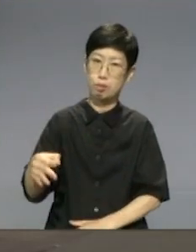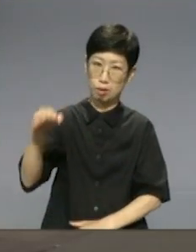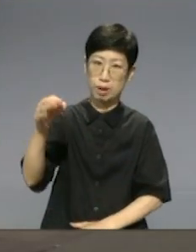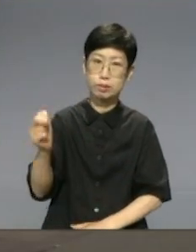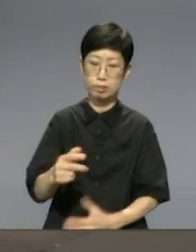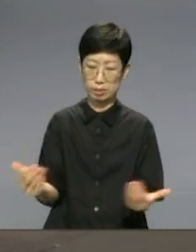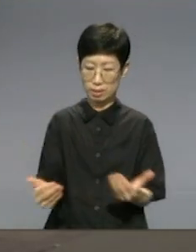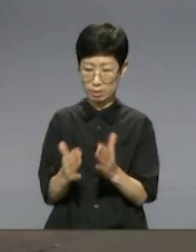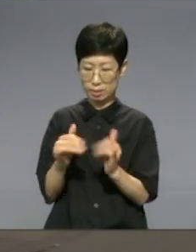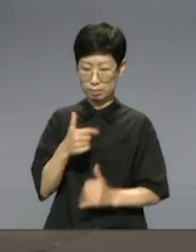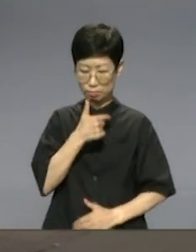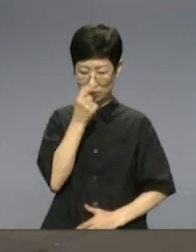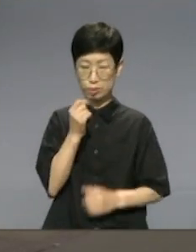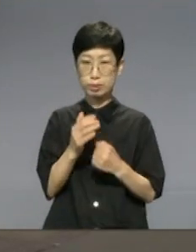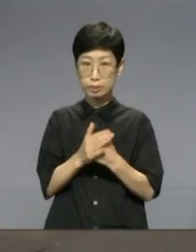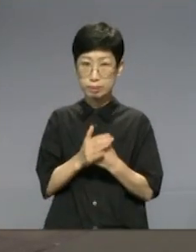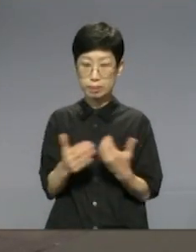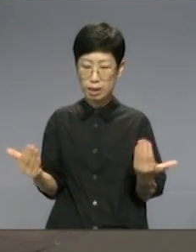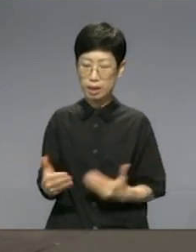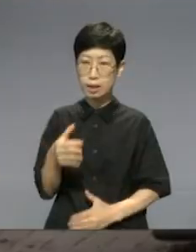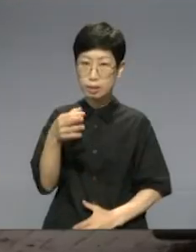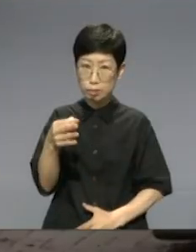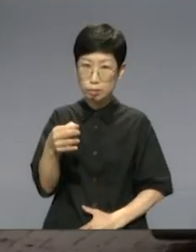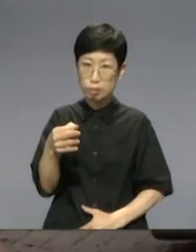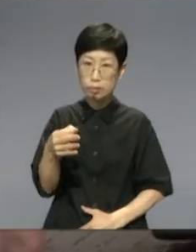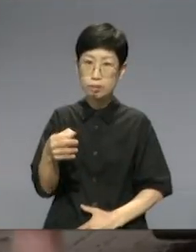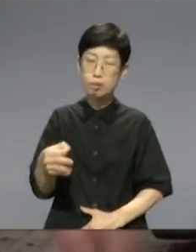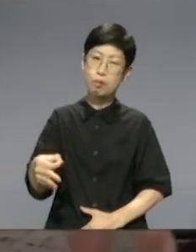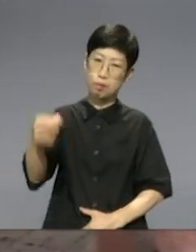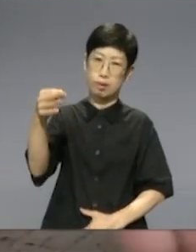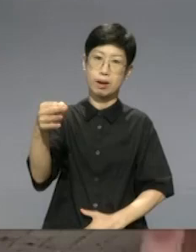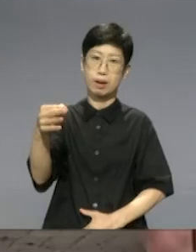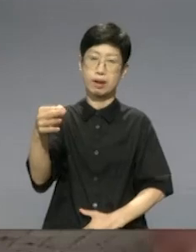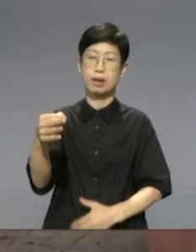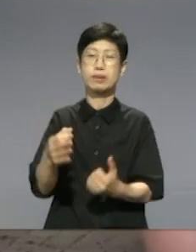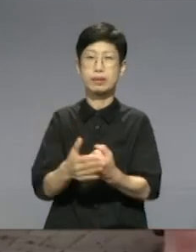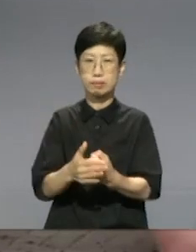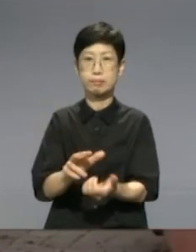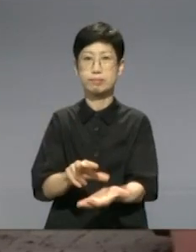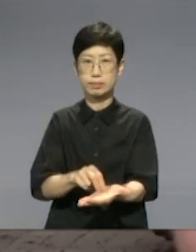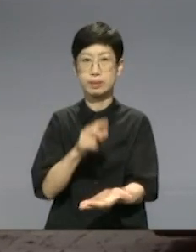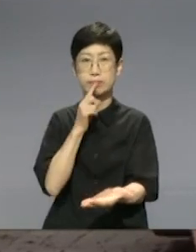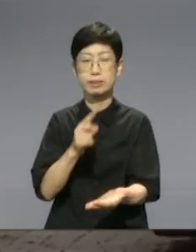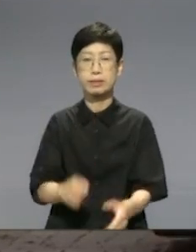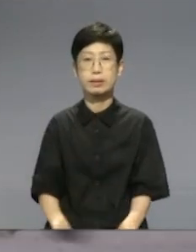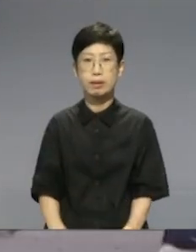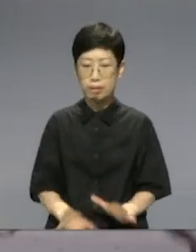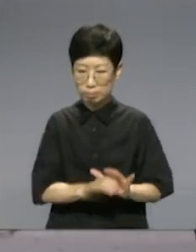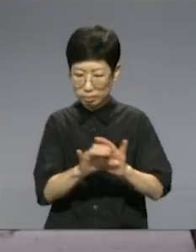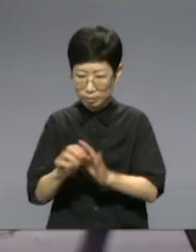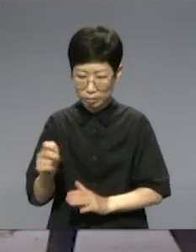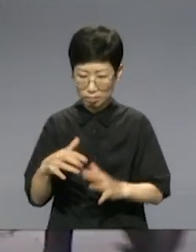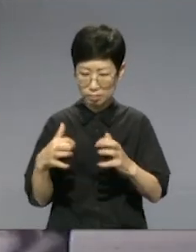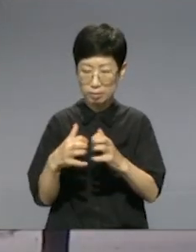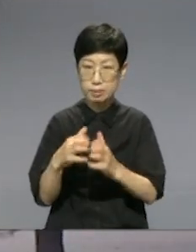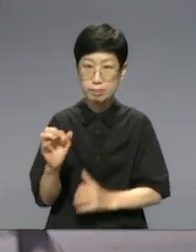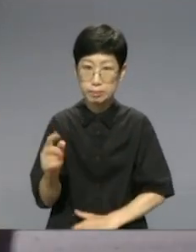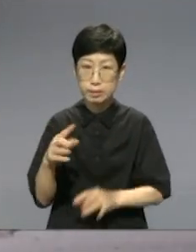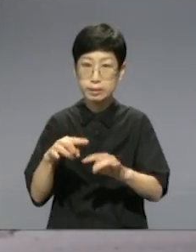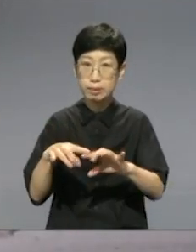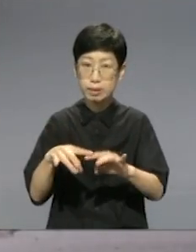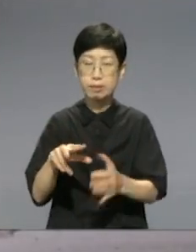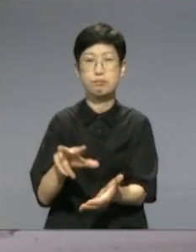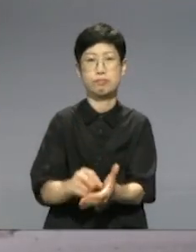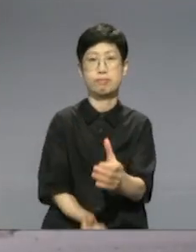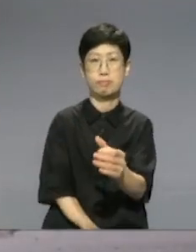노동력 부족으로 인한 인건비 상승으로 보고 있습니다. 말씀하신 것처럼 팬데믹과 전쟁으로 인한 에너지